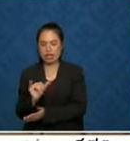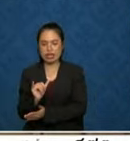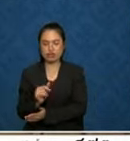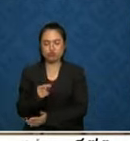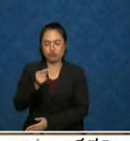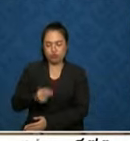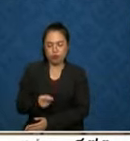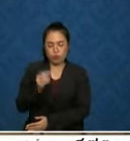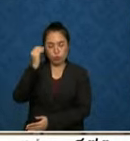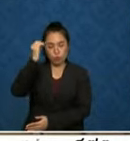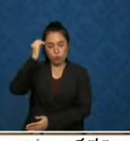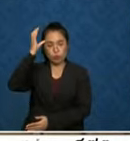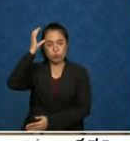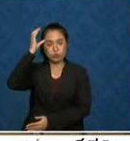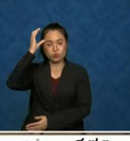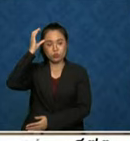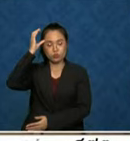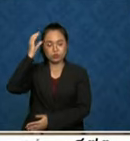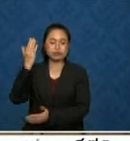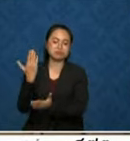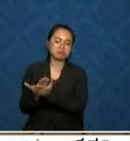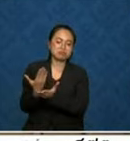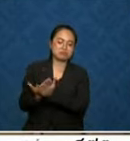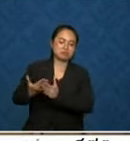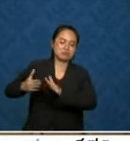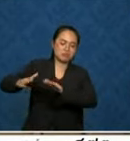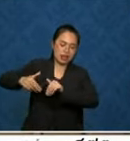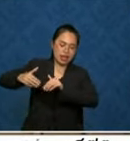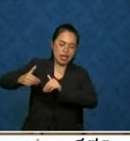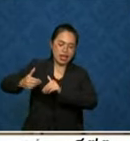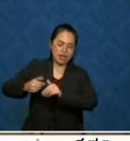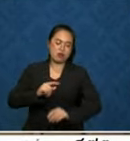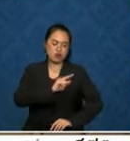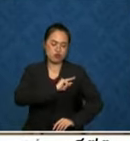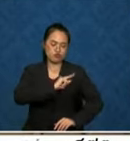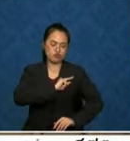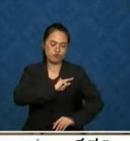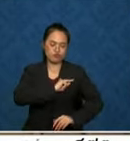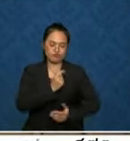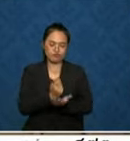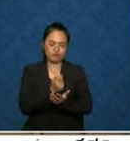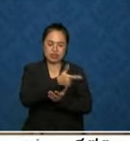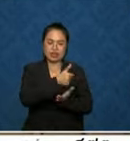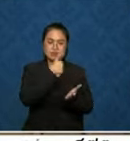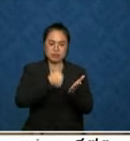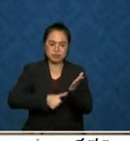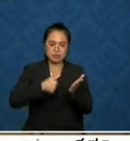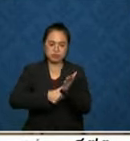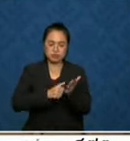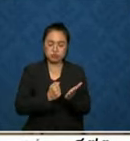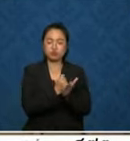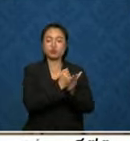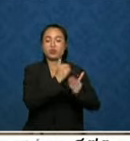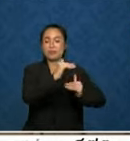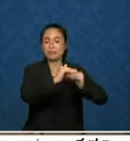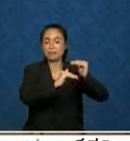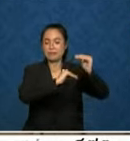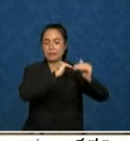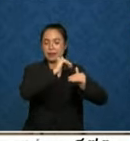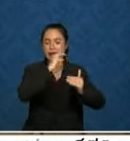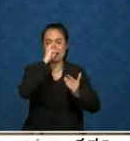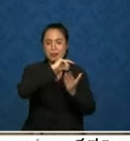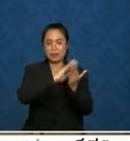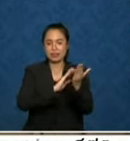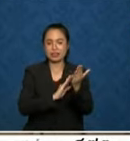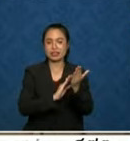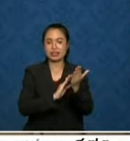รู้ในเรื่องนะคะการหารายได้และหน้าที่ในการเสียภาษีของพลเมืองทุกคนเพื่อเราจะได้นะคะให้การค้าและธุรกิจทุกอย่